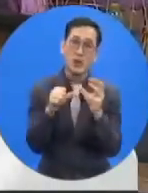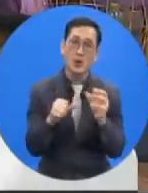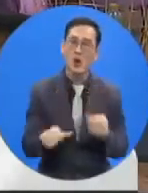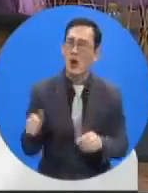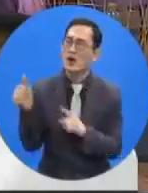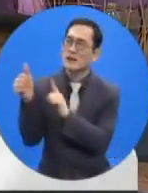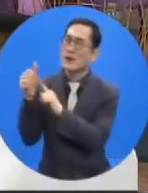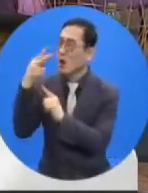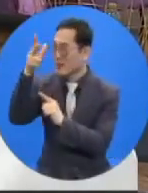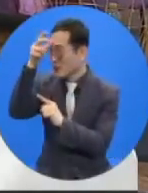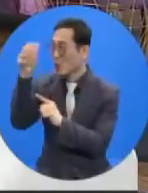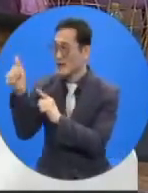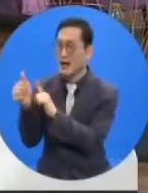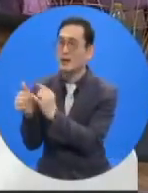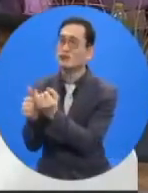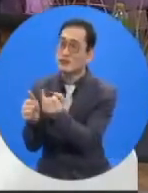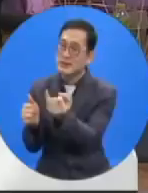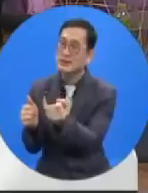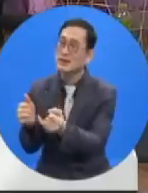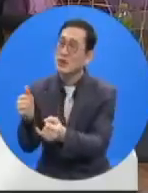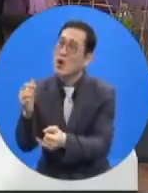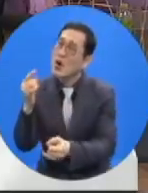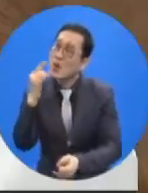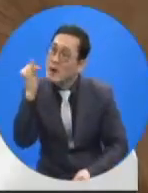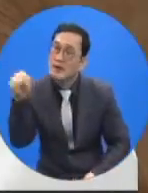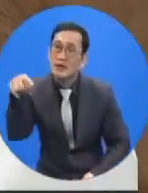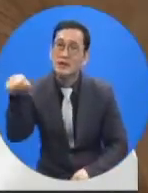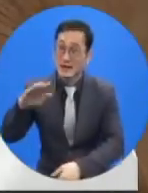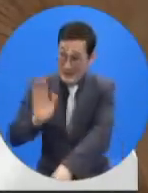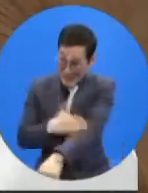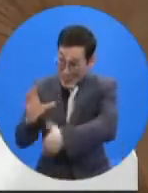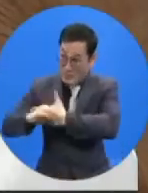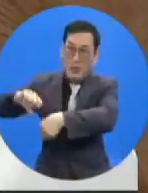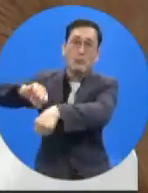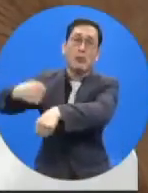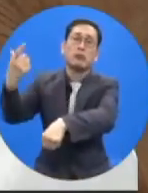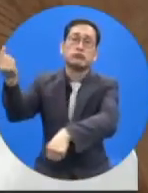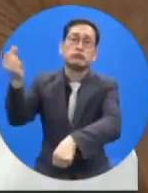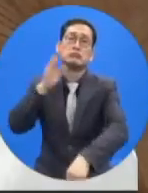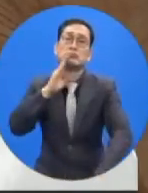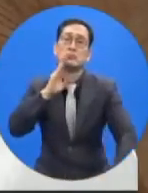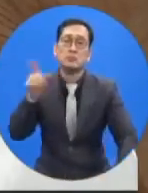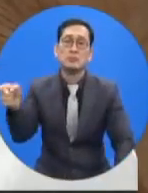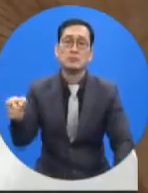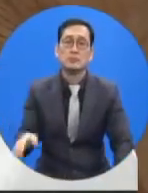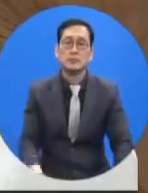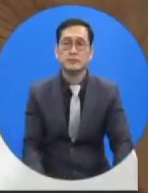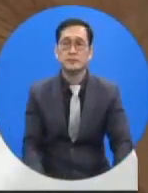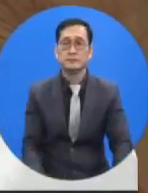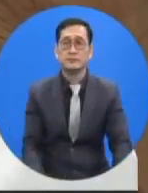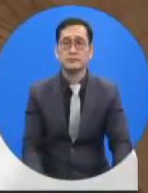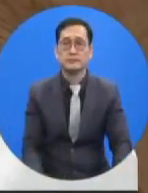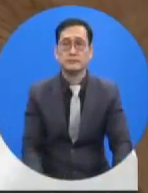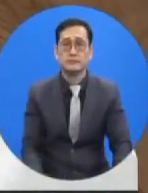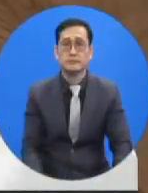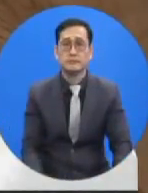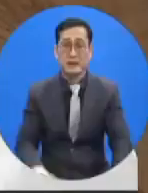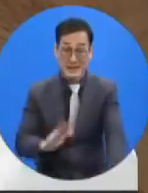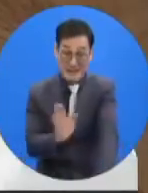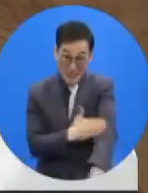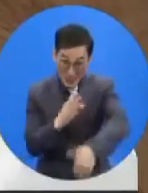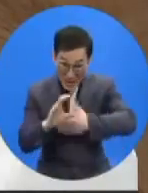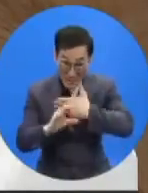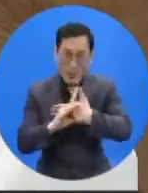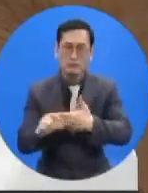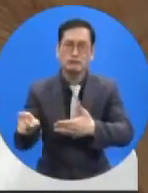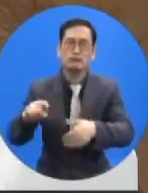당연히 조사해야죠. 그리고 철저하게 조사해서 죄 있으면 벌 줘야죠. 누구도 반대할 수 없습니다. 아까 제가 얘기했던 똑같은 논리예요. 잘못한 건